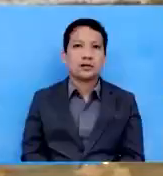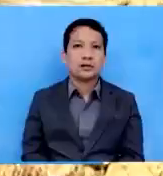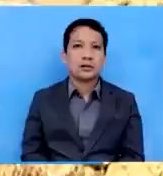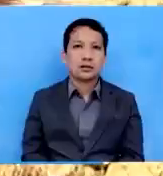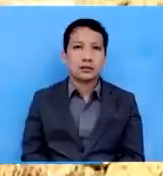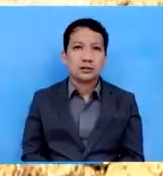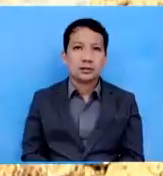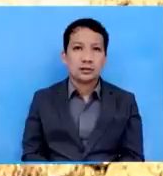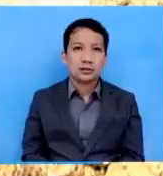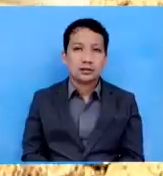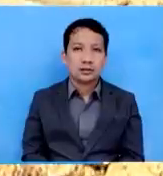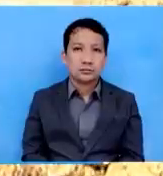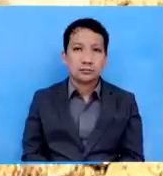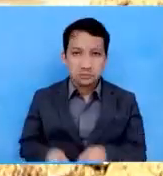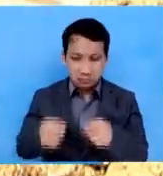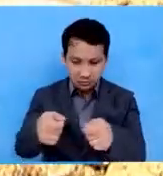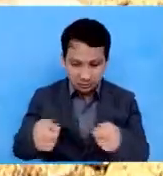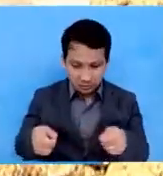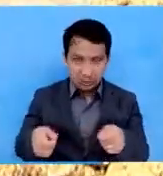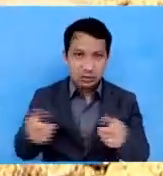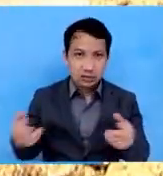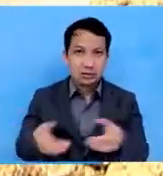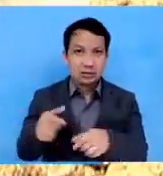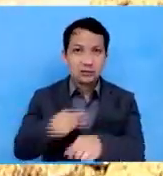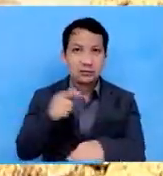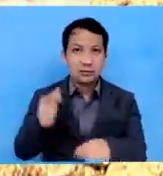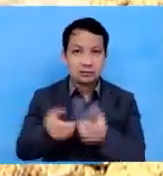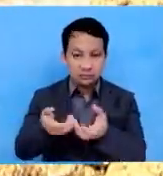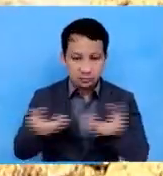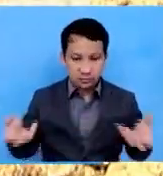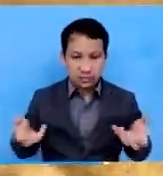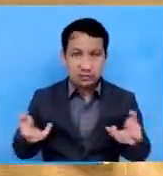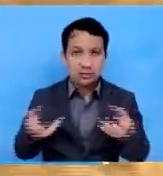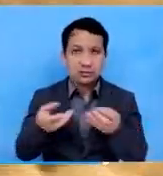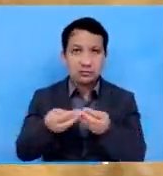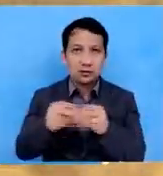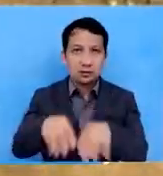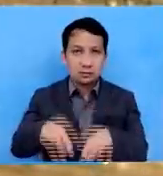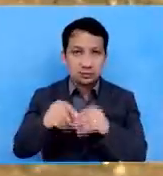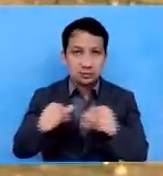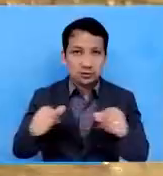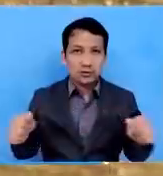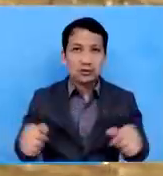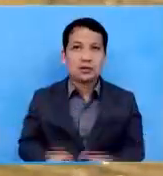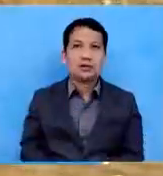Bibistayin o sasalayin agad ang lupa para mahiwalay ang ibang buhangin.